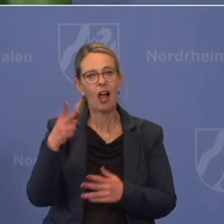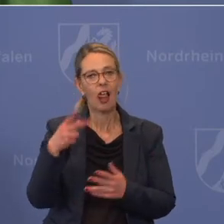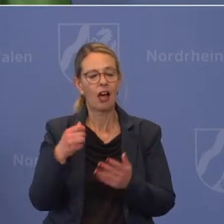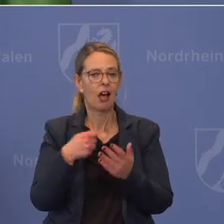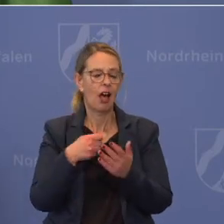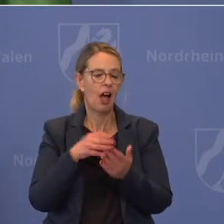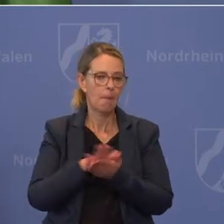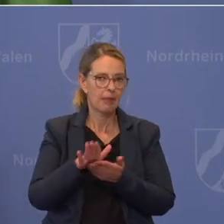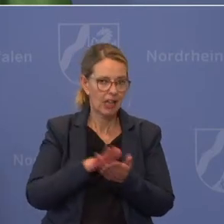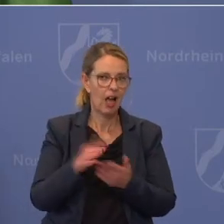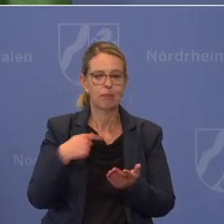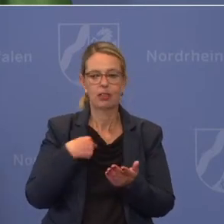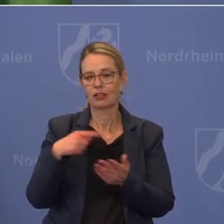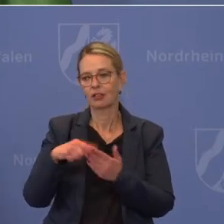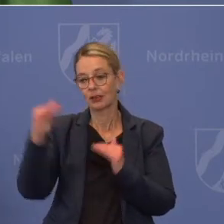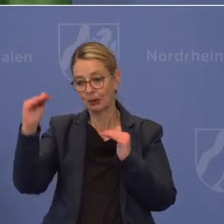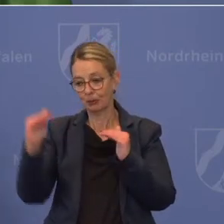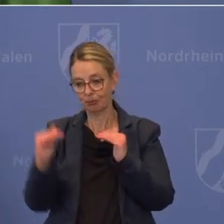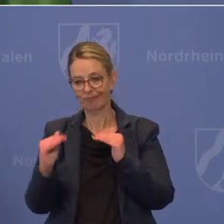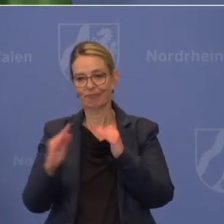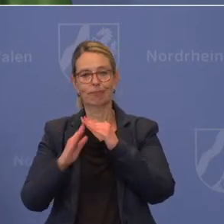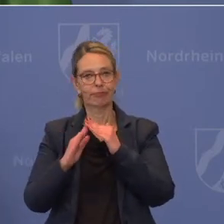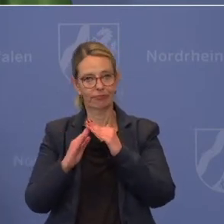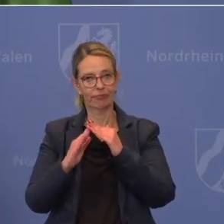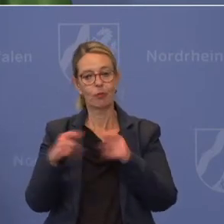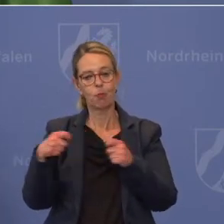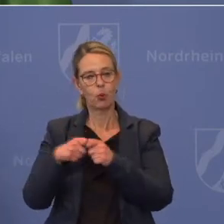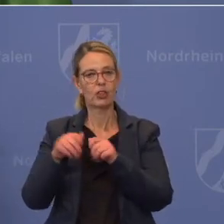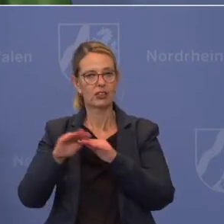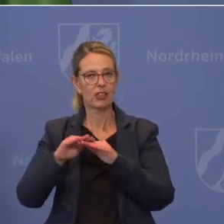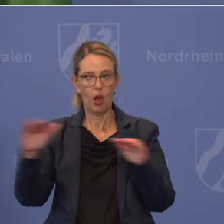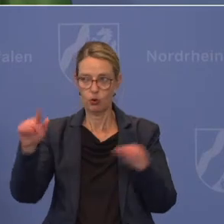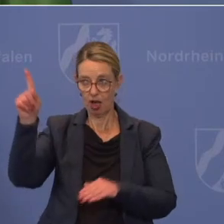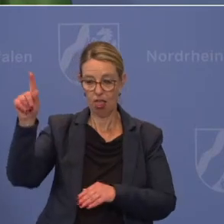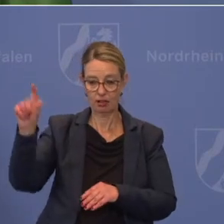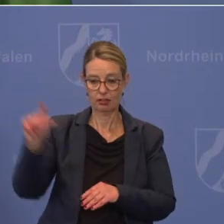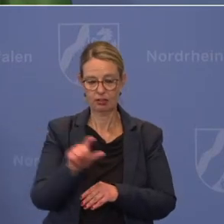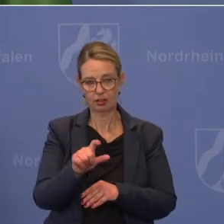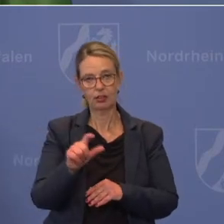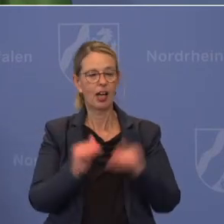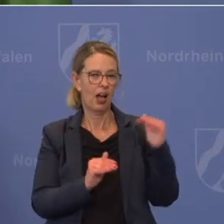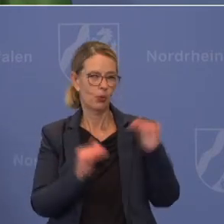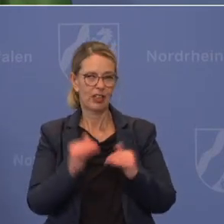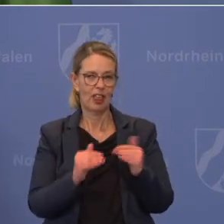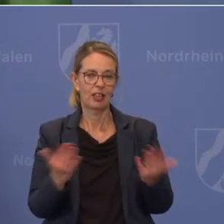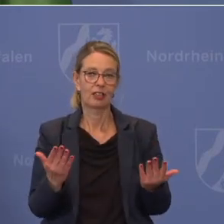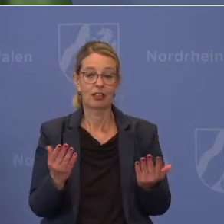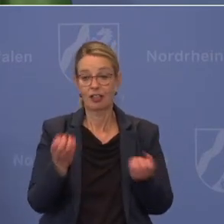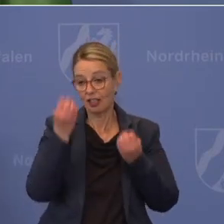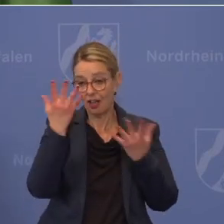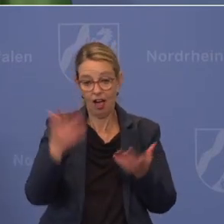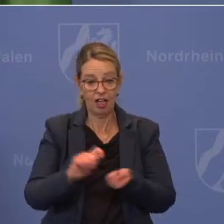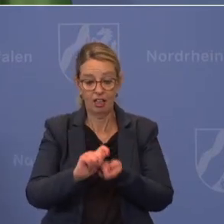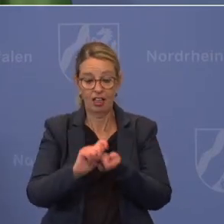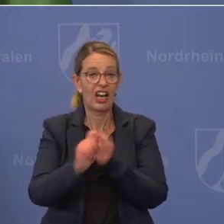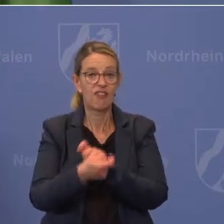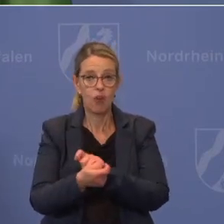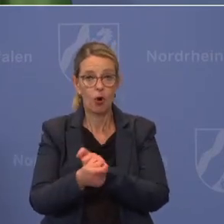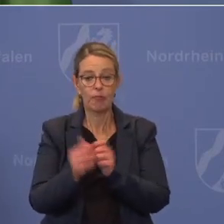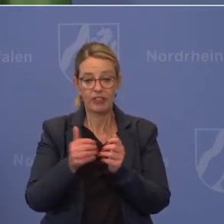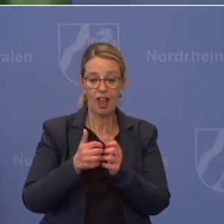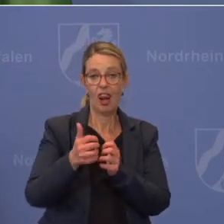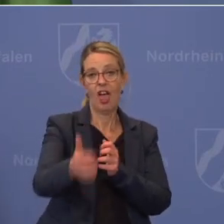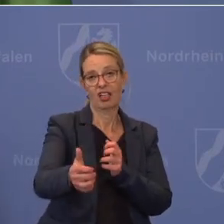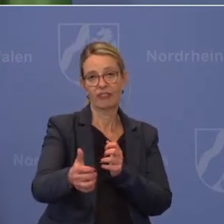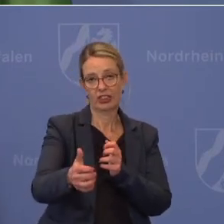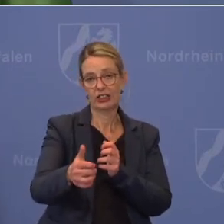gedeckelt werden und aus dem Bundeshaushalt entsprechend kompensiert werden. Aber wir brauchen natürlich Reformen, die eine nachhaltige